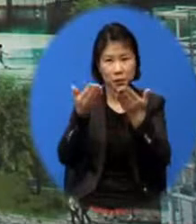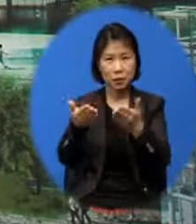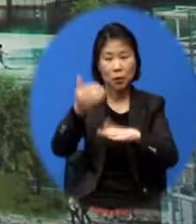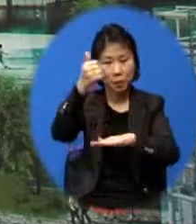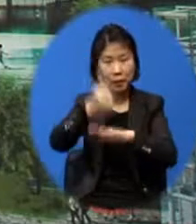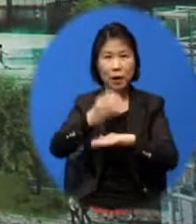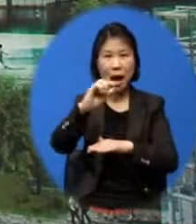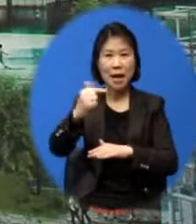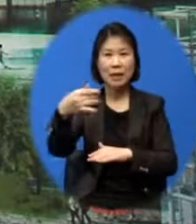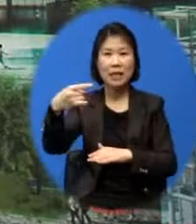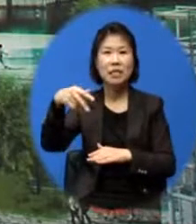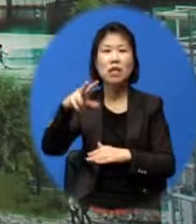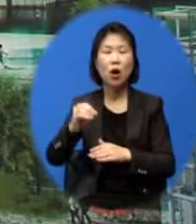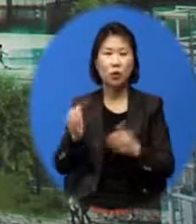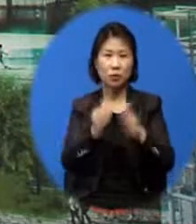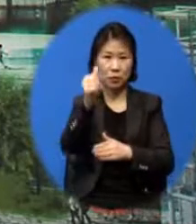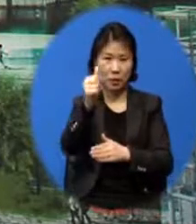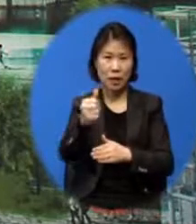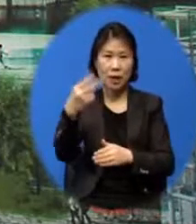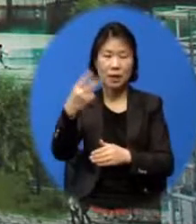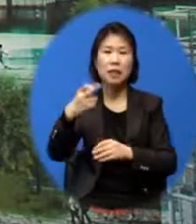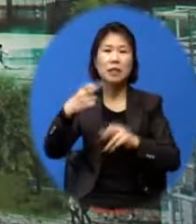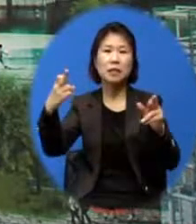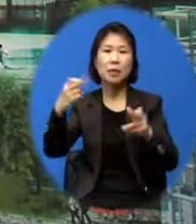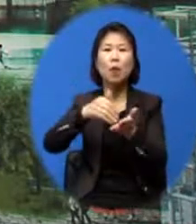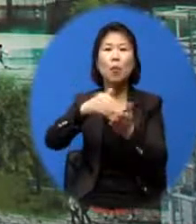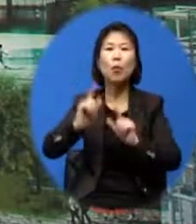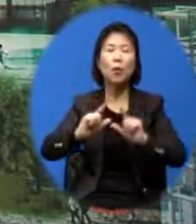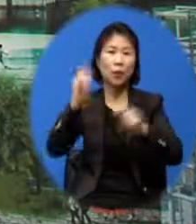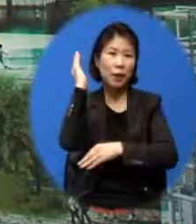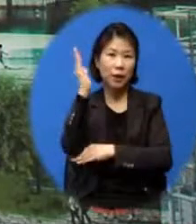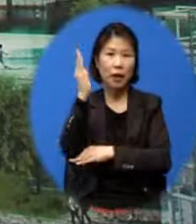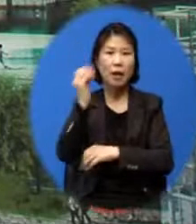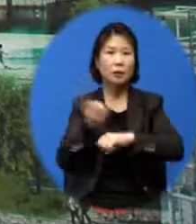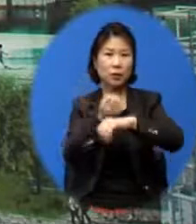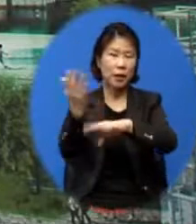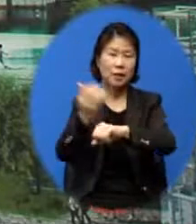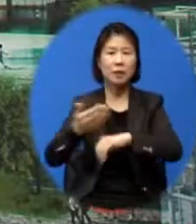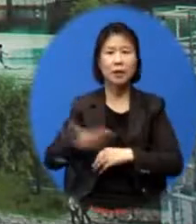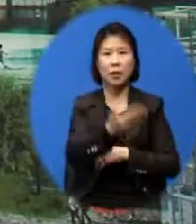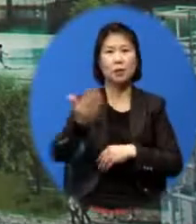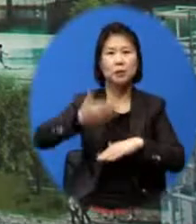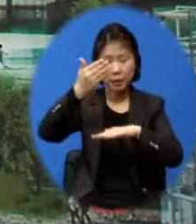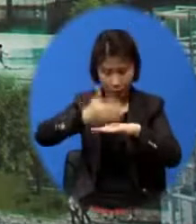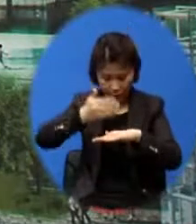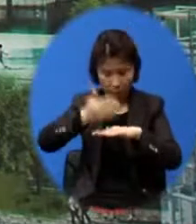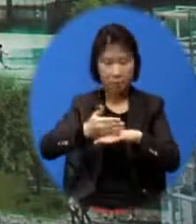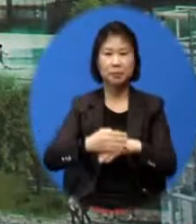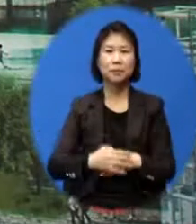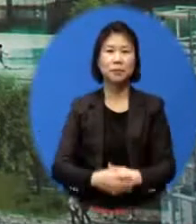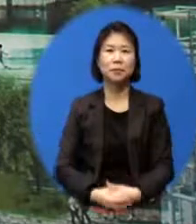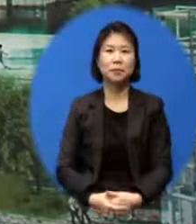약속드리면서 끝으로 안희정 충남도지사의 2012년 송년사 전해드리겠습니다. 시청해주신 여러분 고맙습니다.